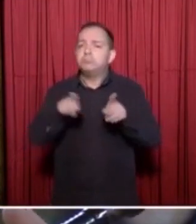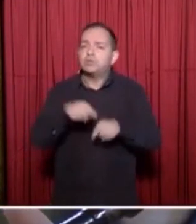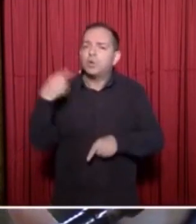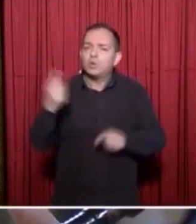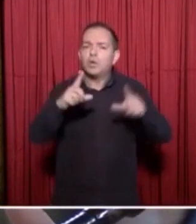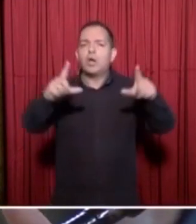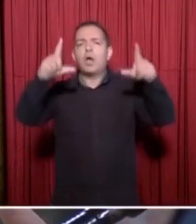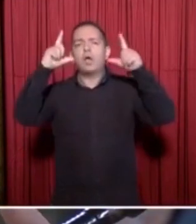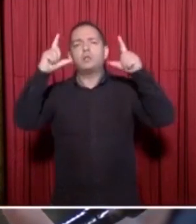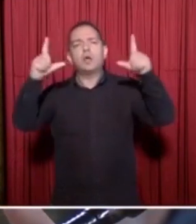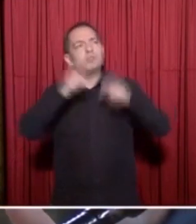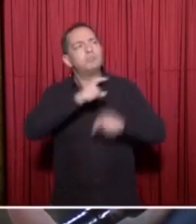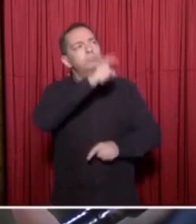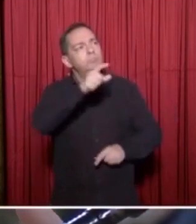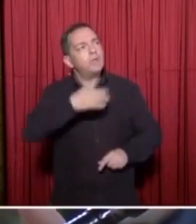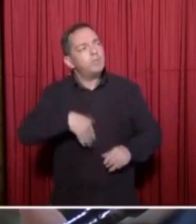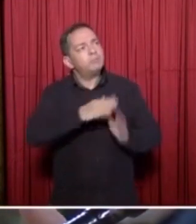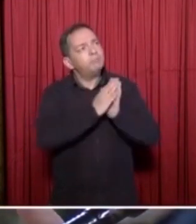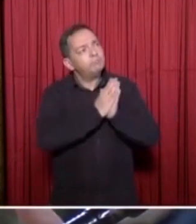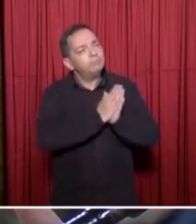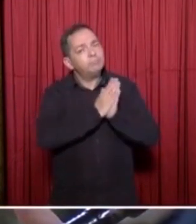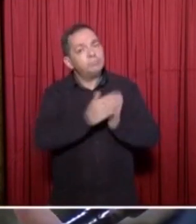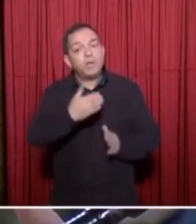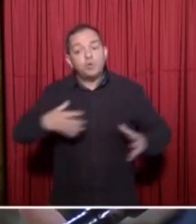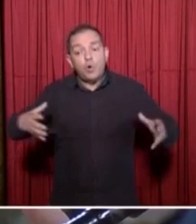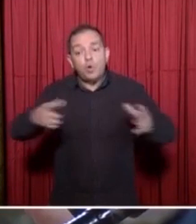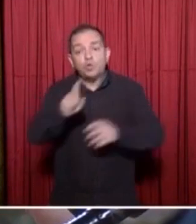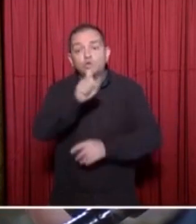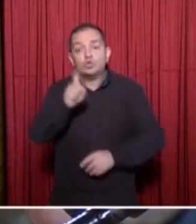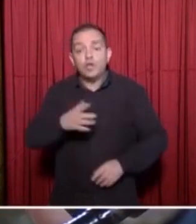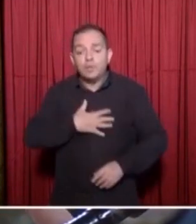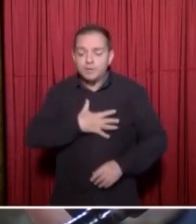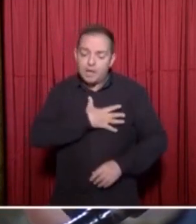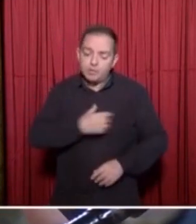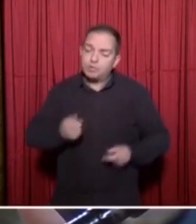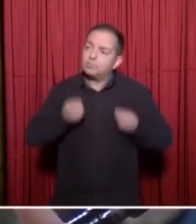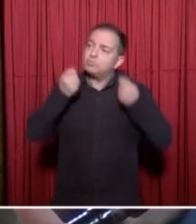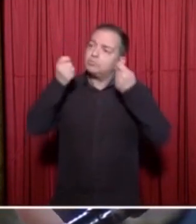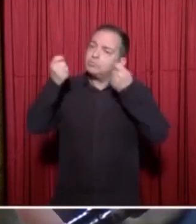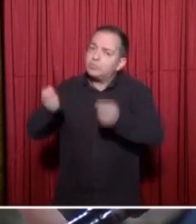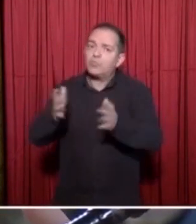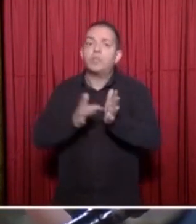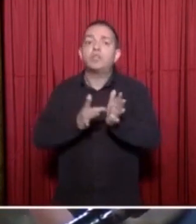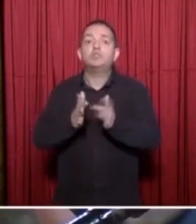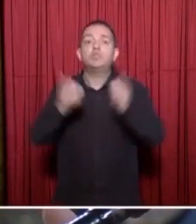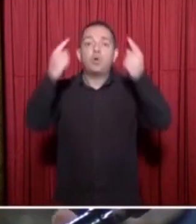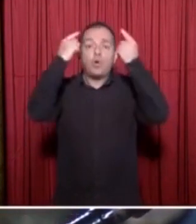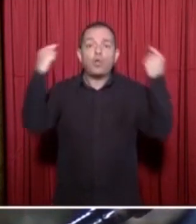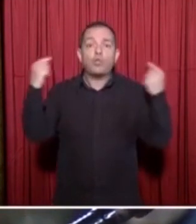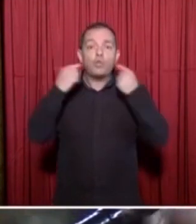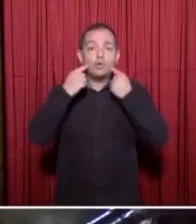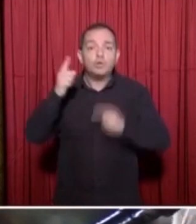Μαρίας με τα πάντων των Αγίων μνημονεύσαντες εαυτούς και αλλήλους και πάσαν την